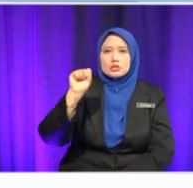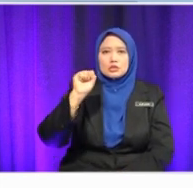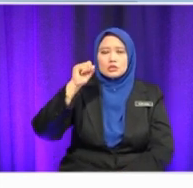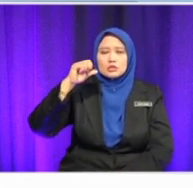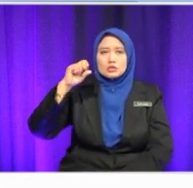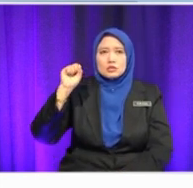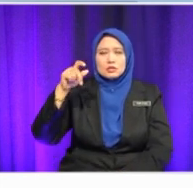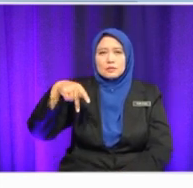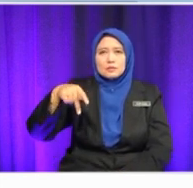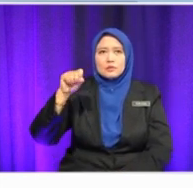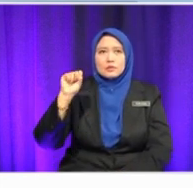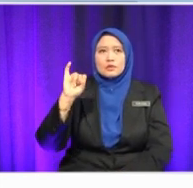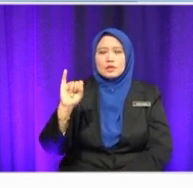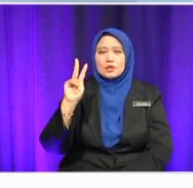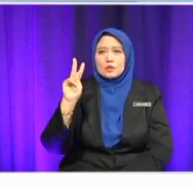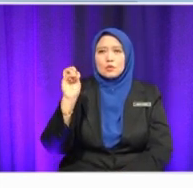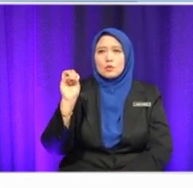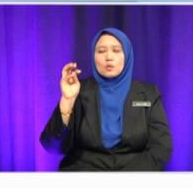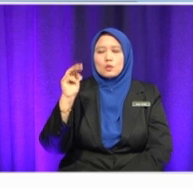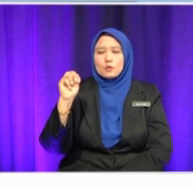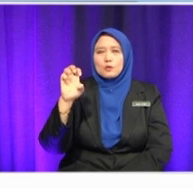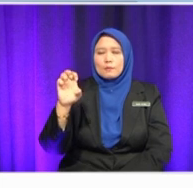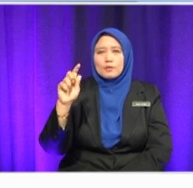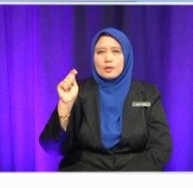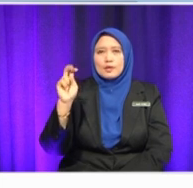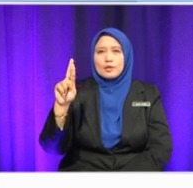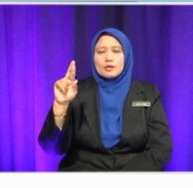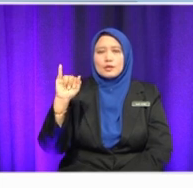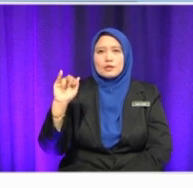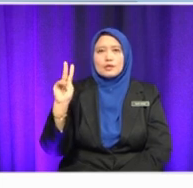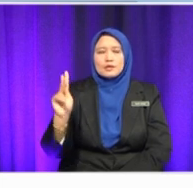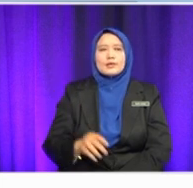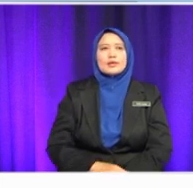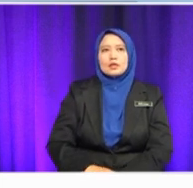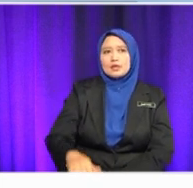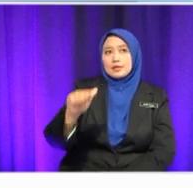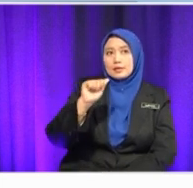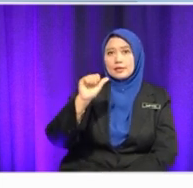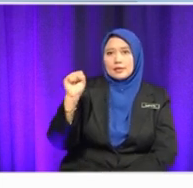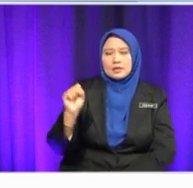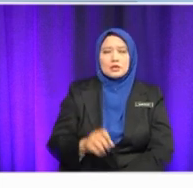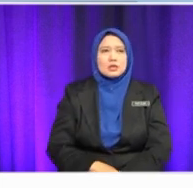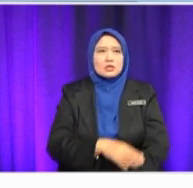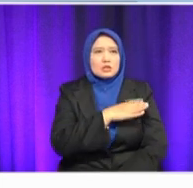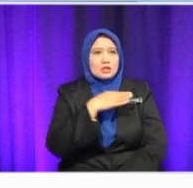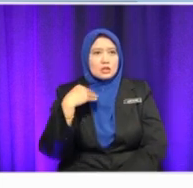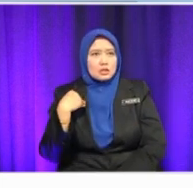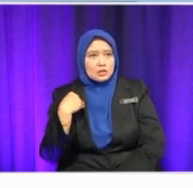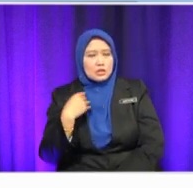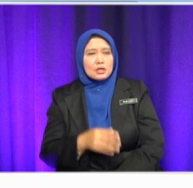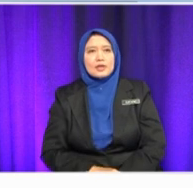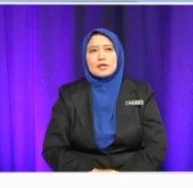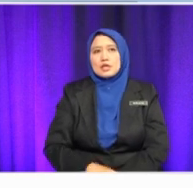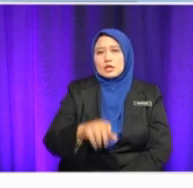delapan kecerdasan dan juga ditambah baik dengan Smith and Smith Oke menambah satu lagi